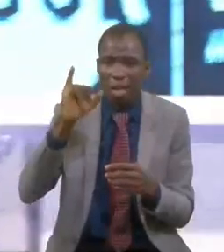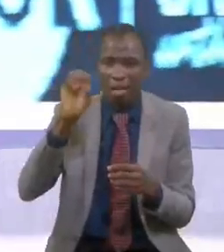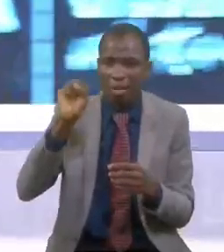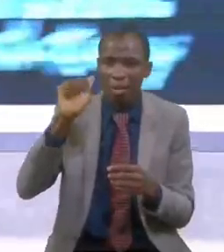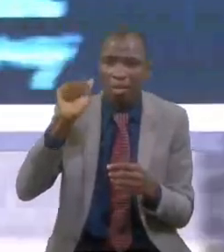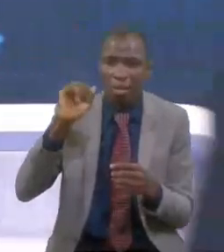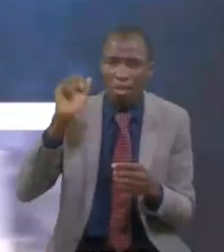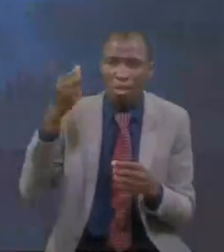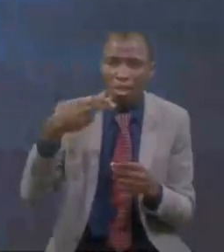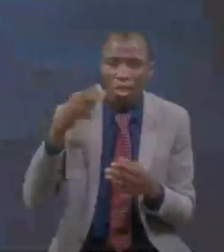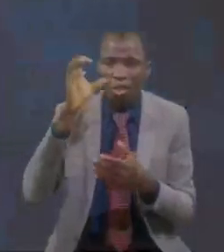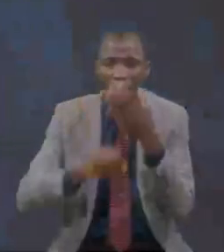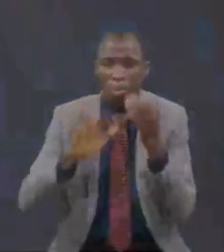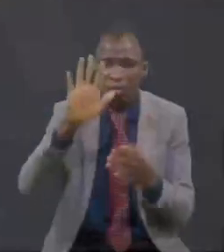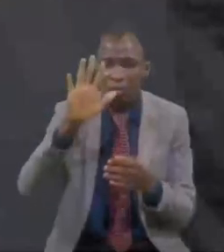53aïe